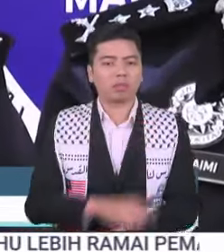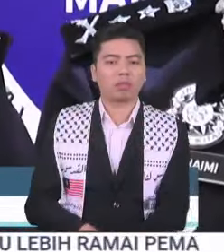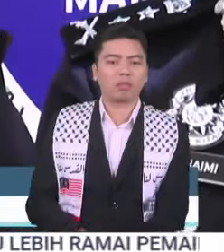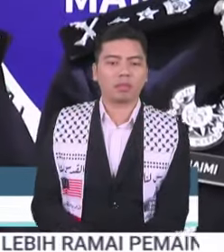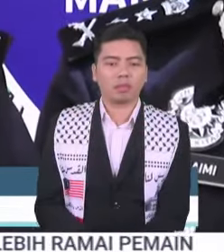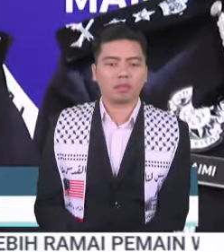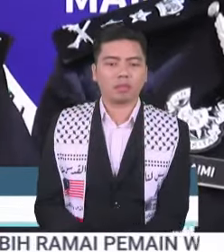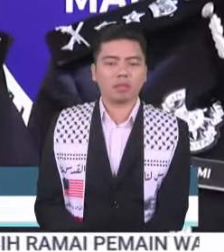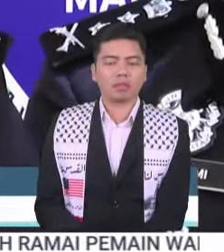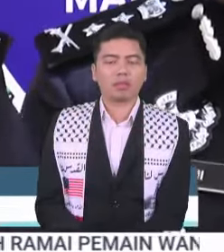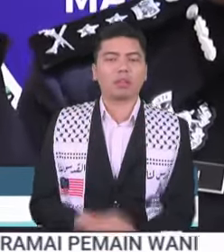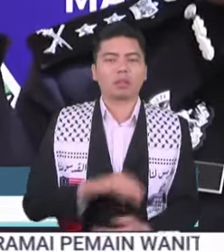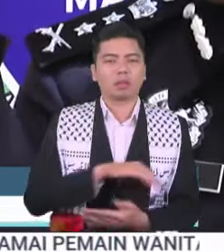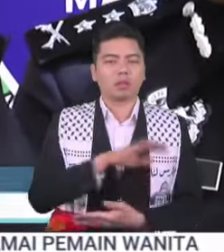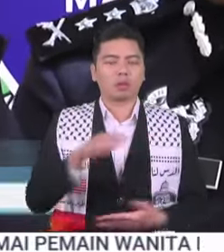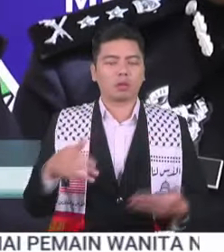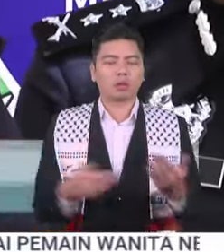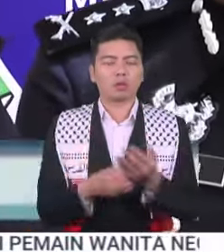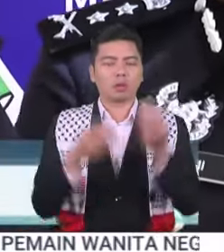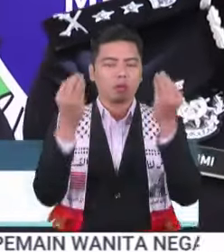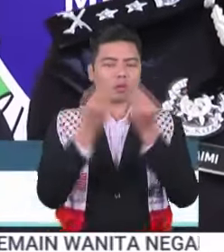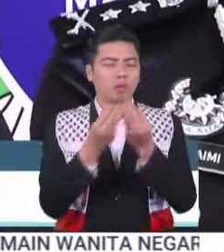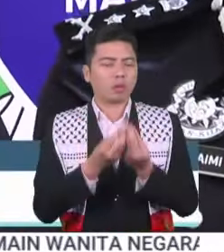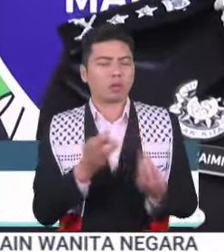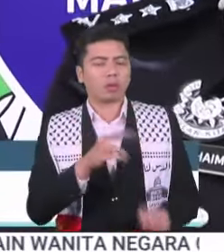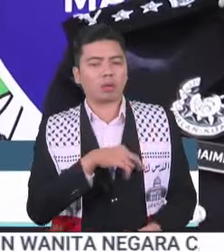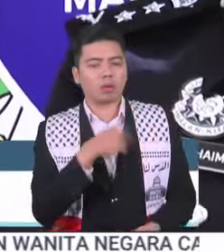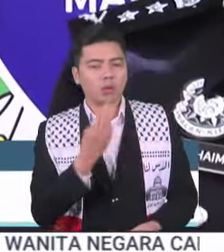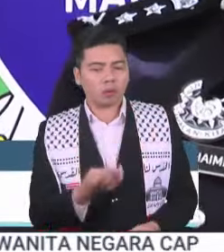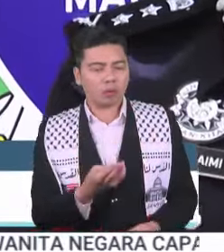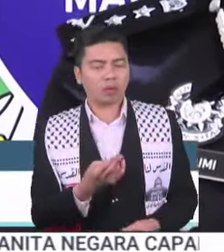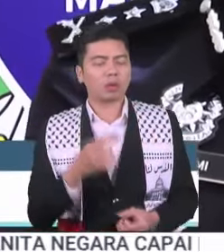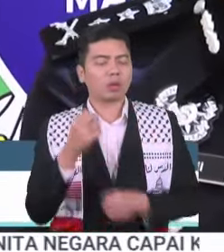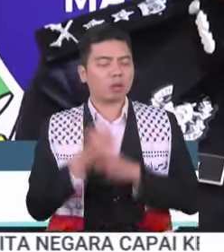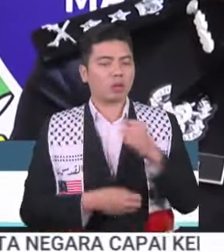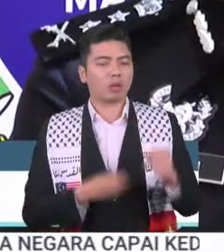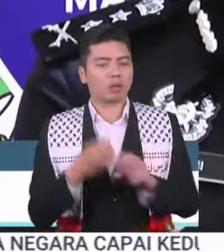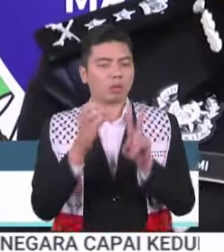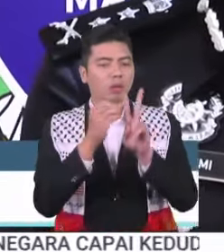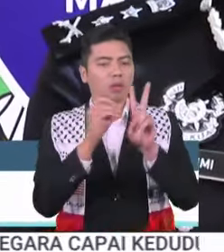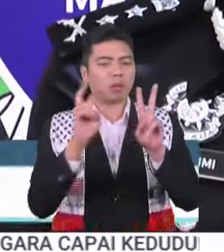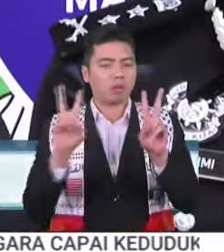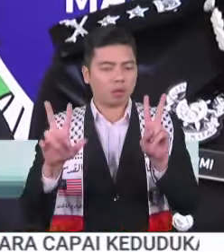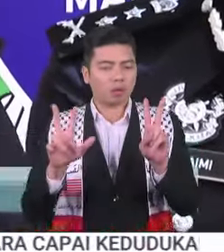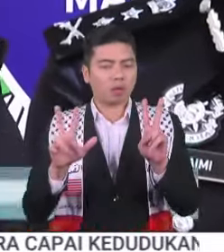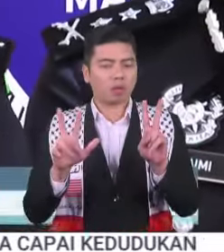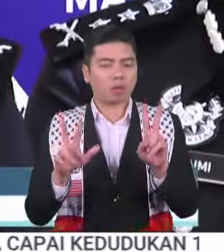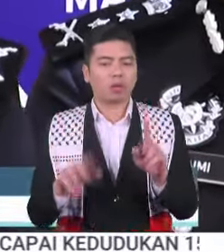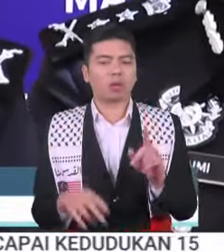So kesemuanya kerugian antara Januari hingga November tahun 2023 adalah